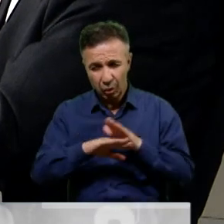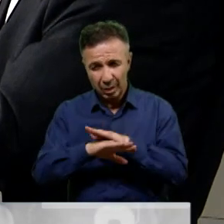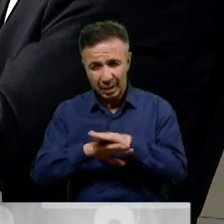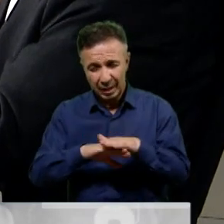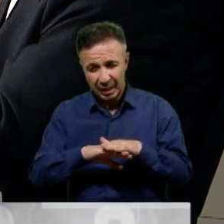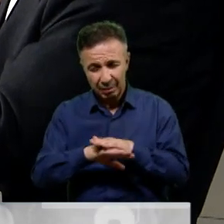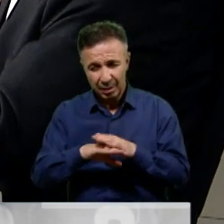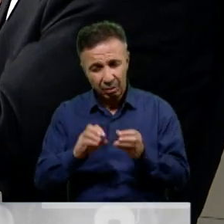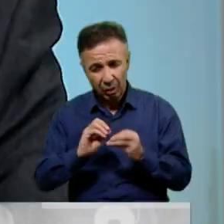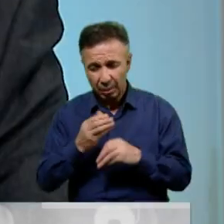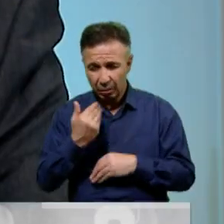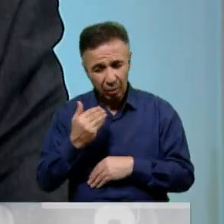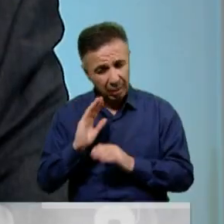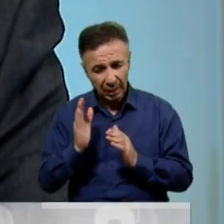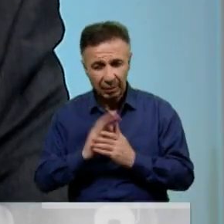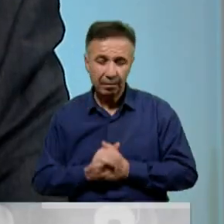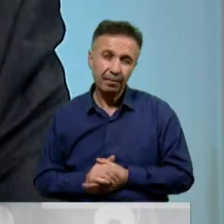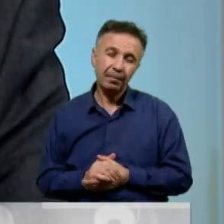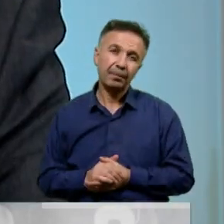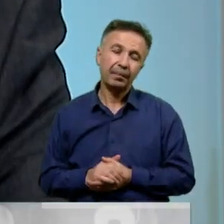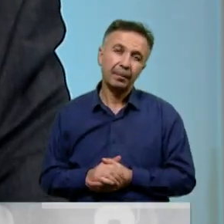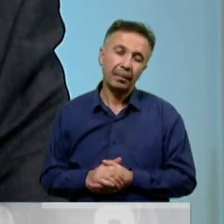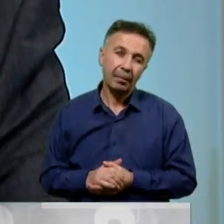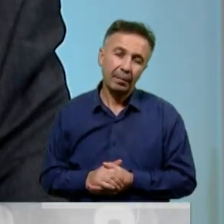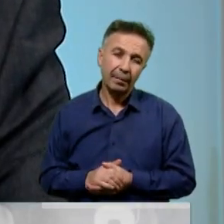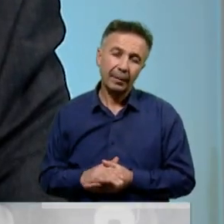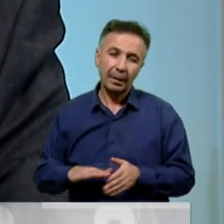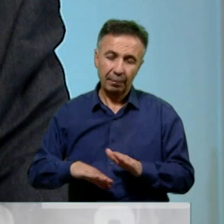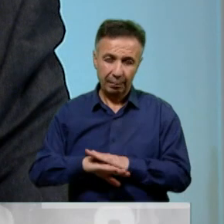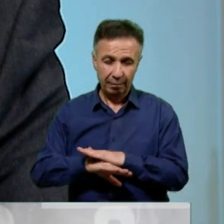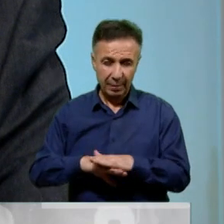sakınca yoksa bu şekliyle devam eder. Yani